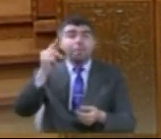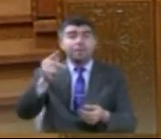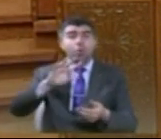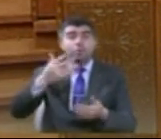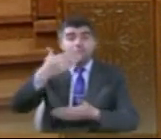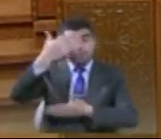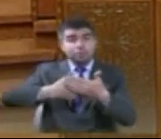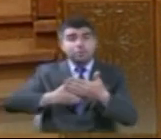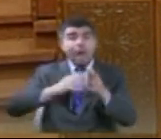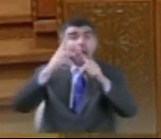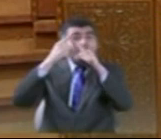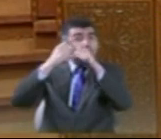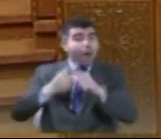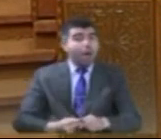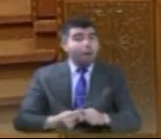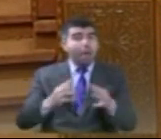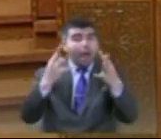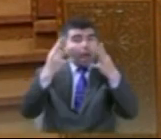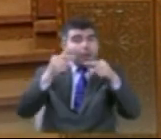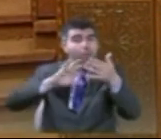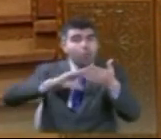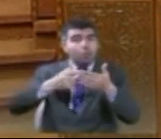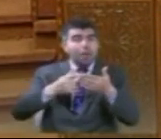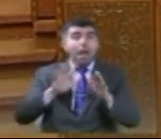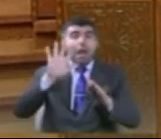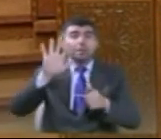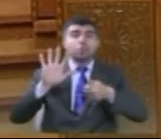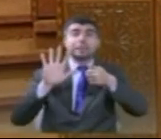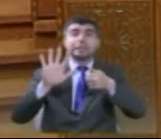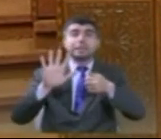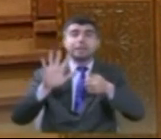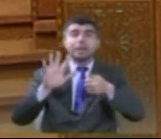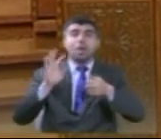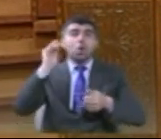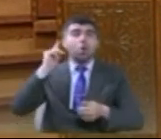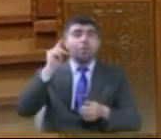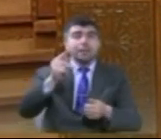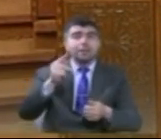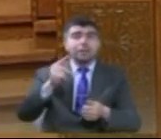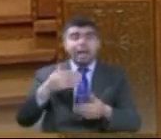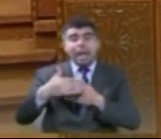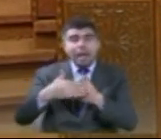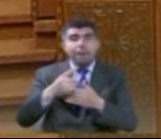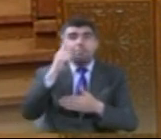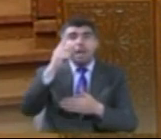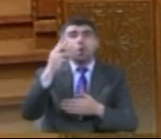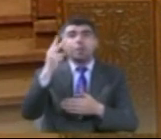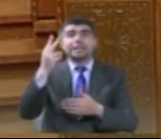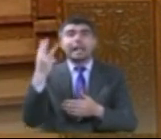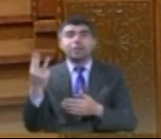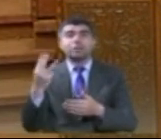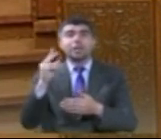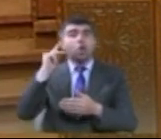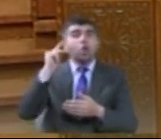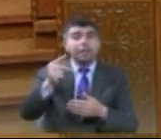بالأرقام، أنجز 165 كيلومتر، طور الإنجاز 113 كيلومتر، الصفقات المعلن